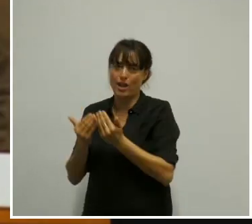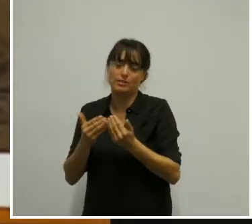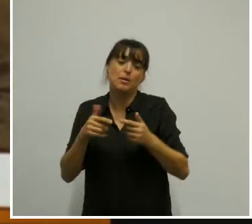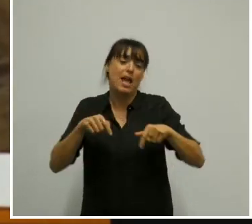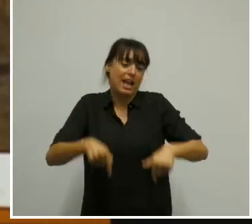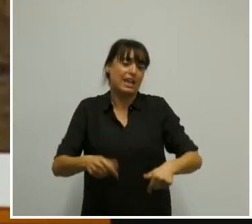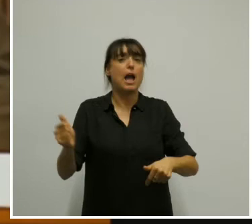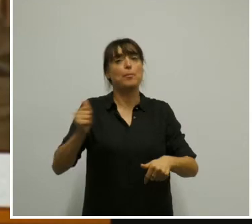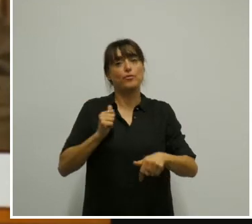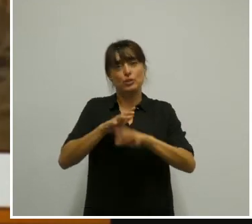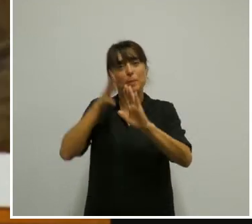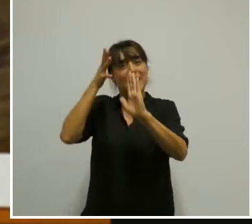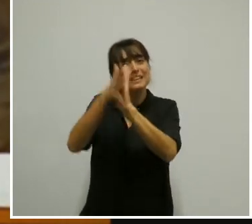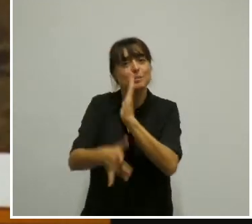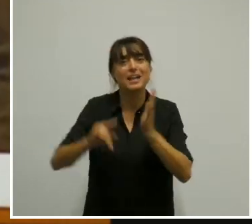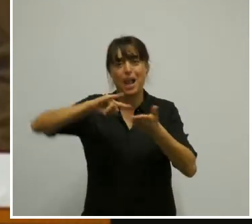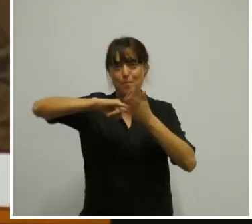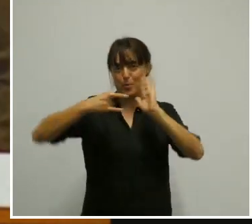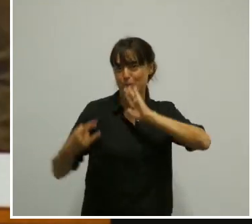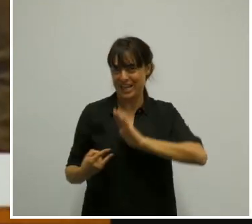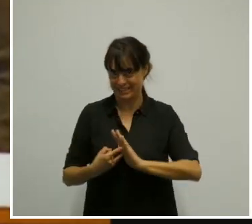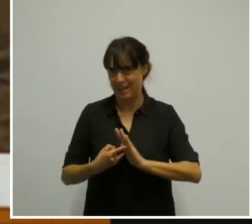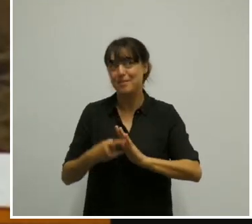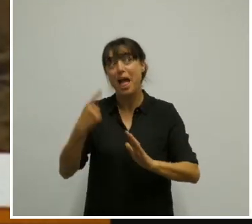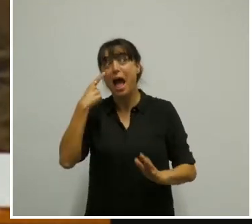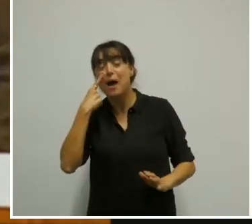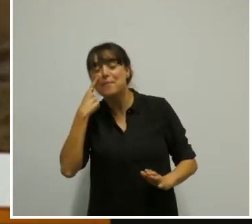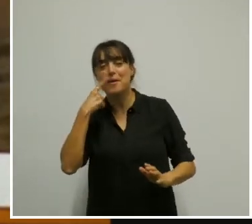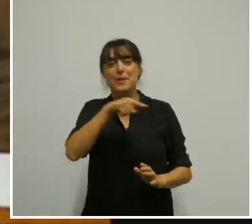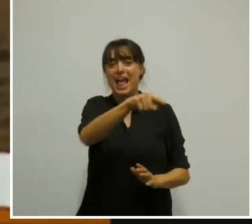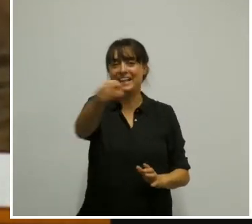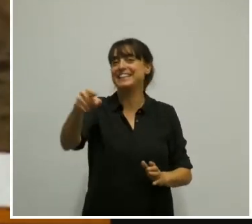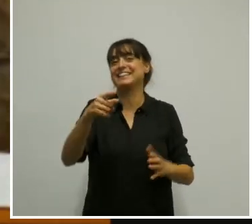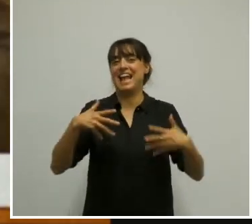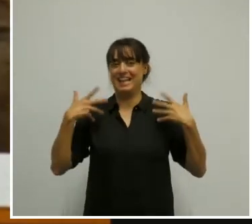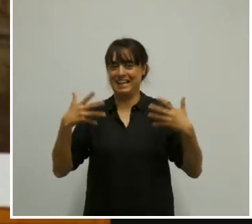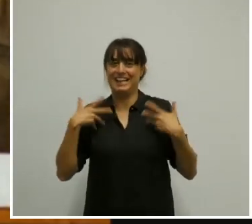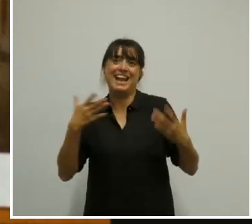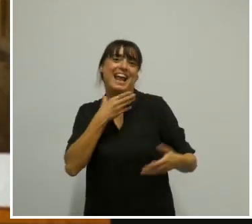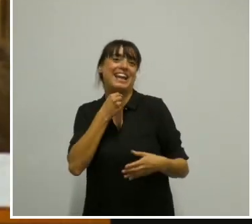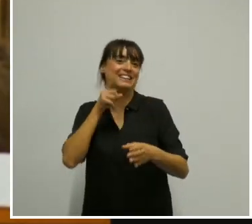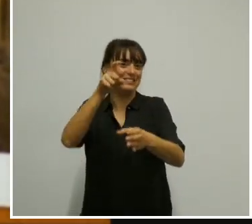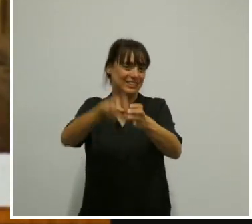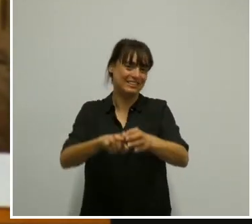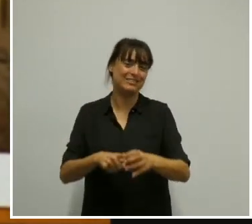recordar tot el projecte per tal de que algú més s'animi a participar.